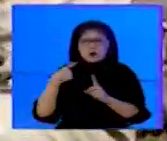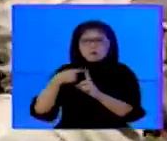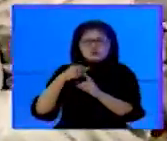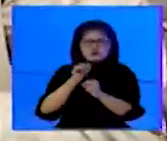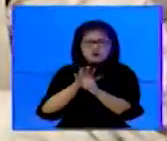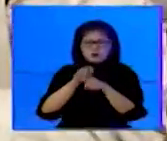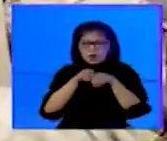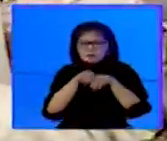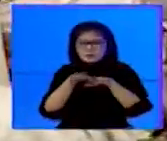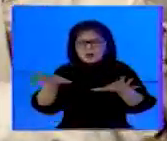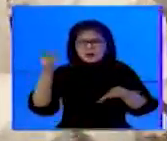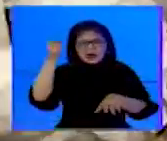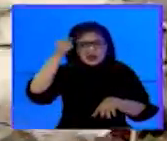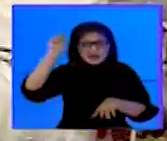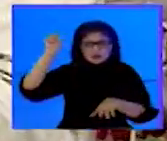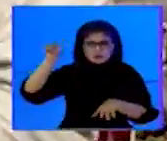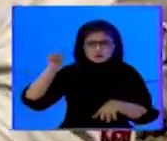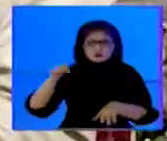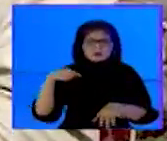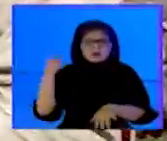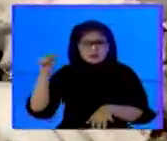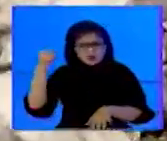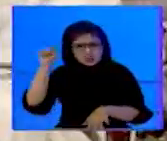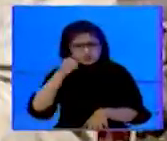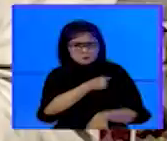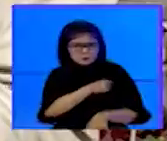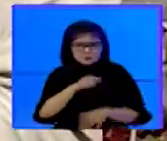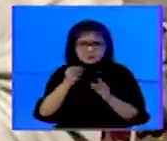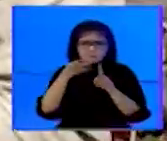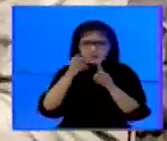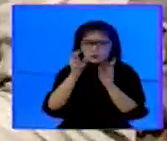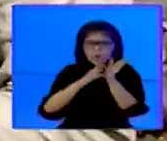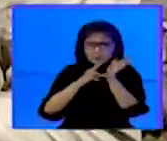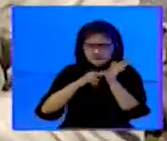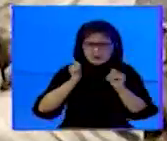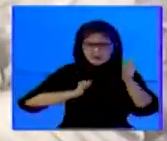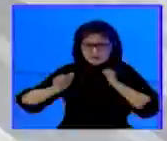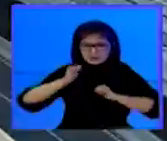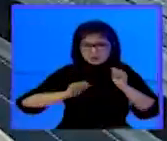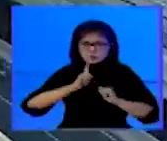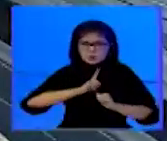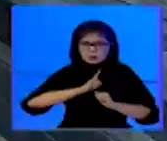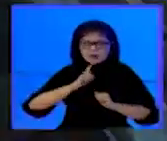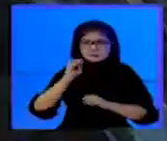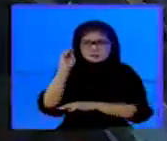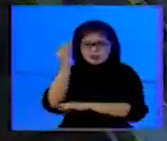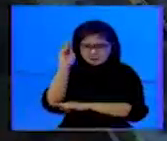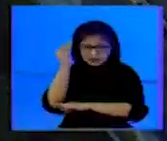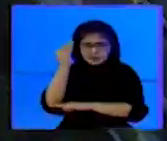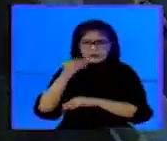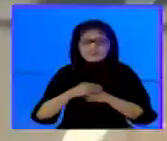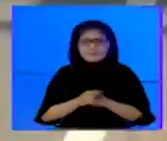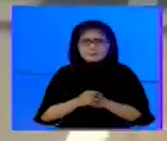kantor kementerian, instansi pemerintahan, kantor BUMN, serta perusahaan-perusahaan swasta yang ada di DKI Jakarta.